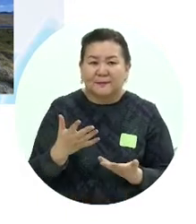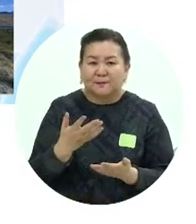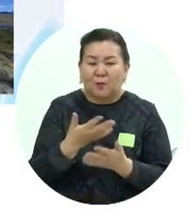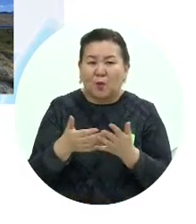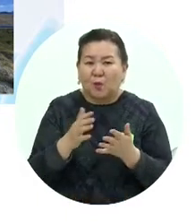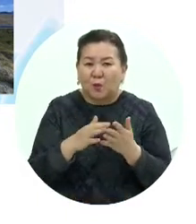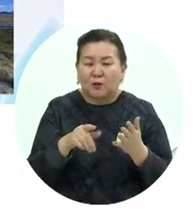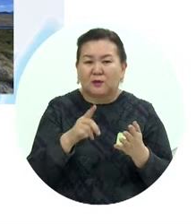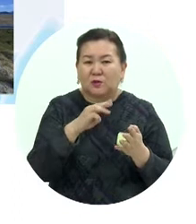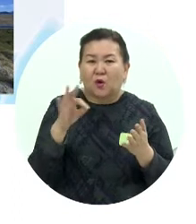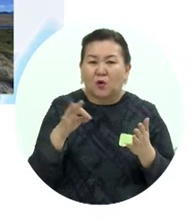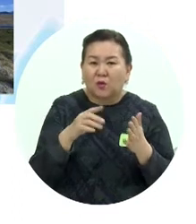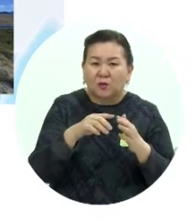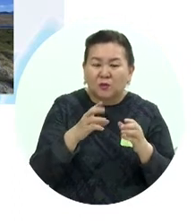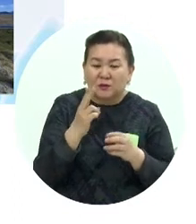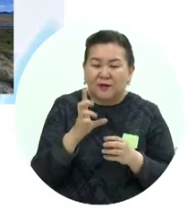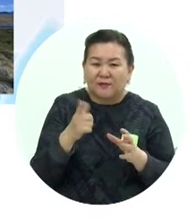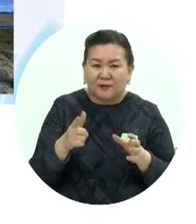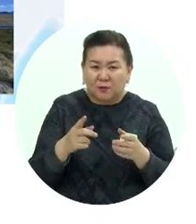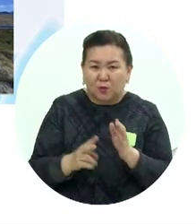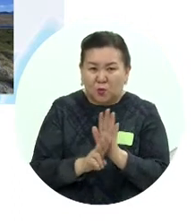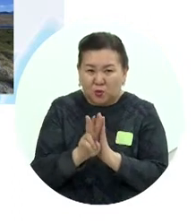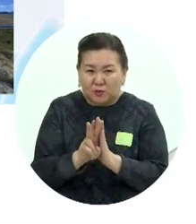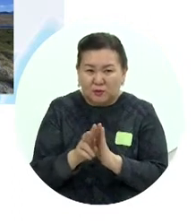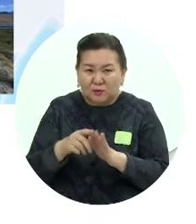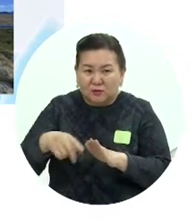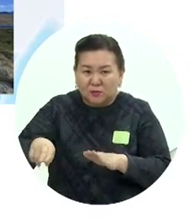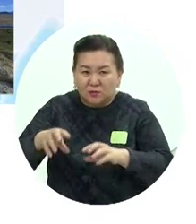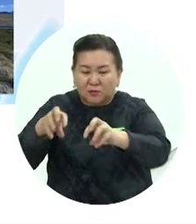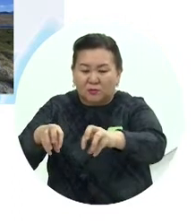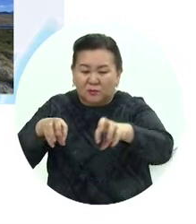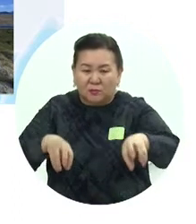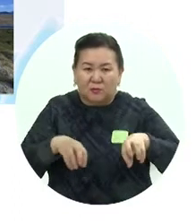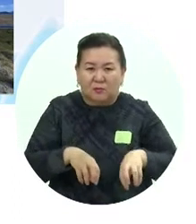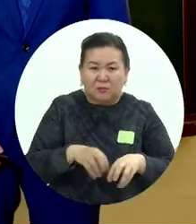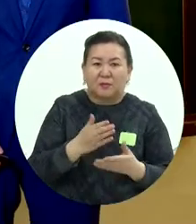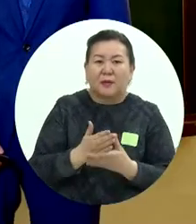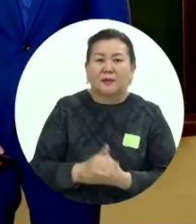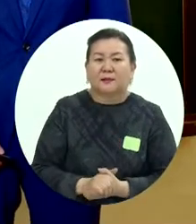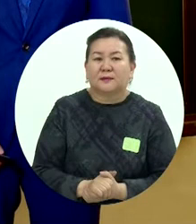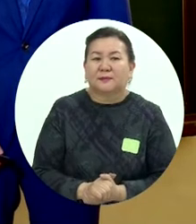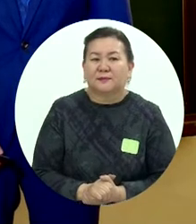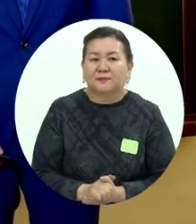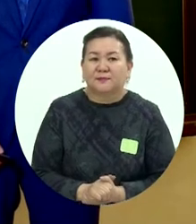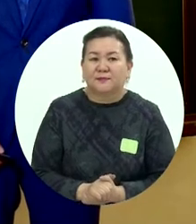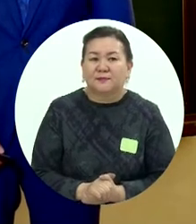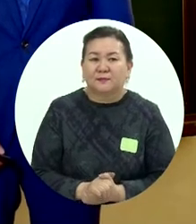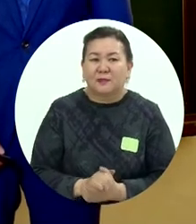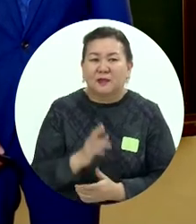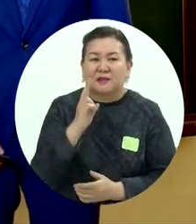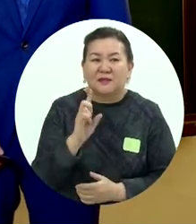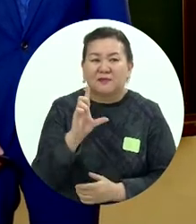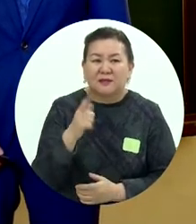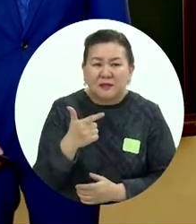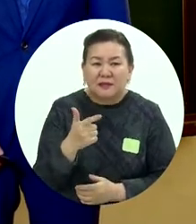овоолтын дов. За энэ бас мөн адил цэвдгийн хөөлтөөс үүссэн жижиг жижиг давцангуудыг хэлж байгаа маа. За